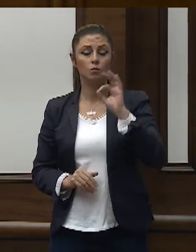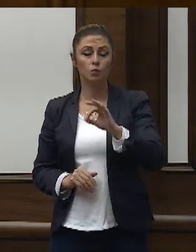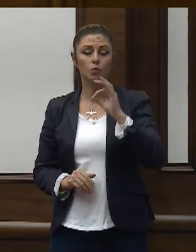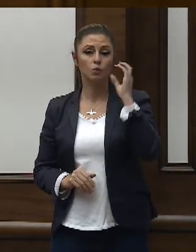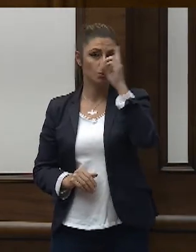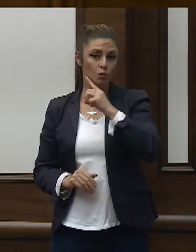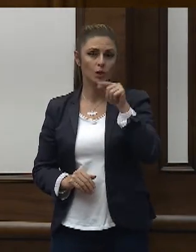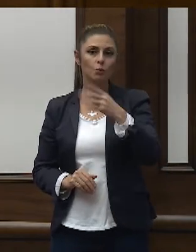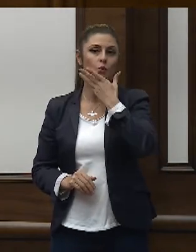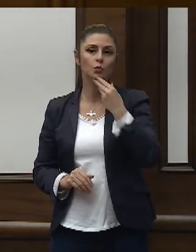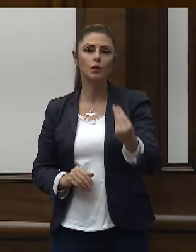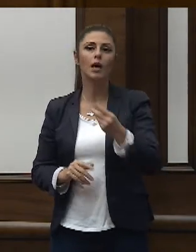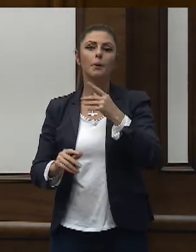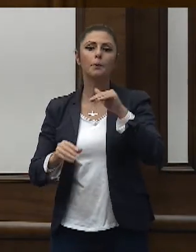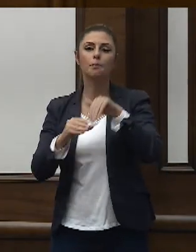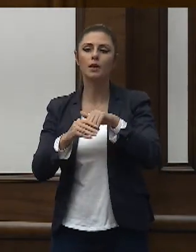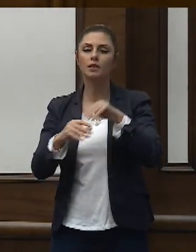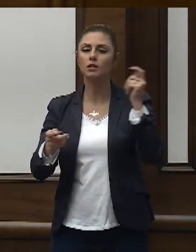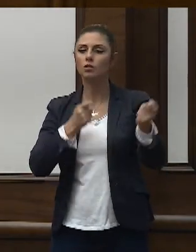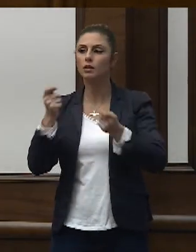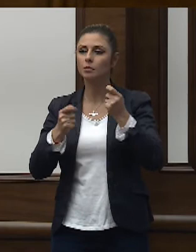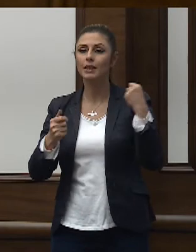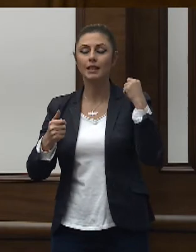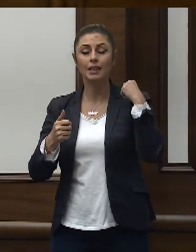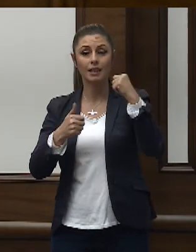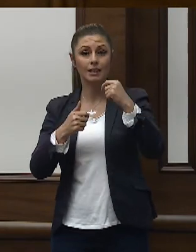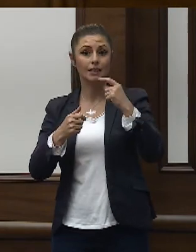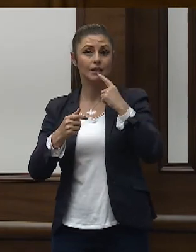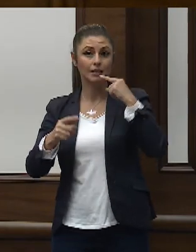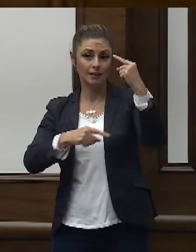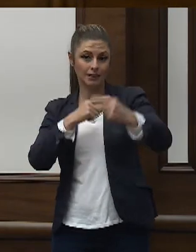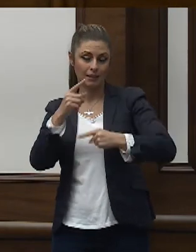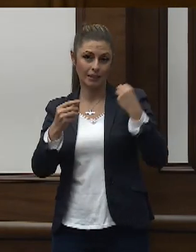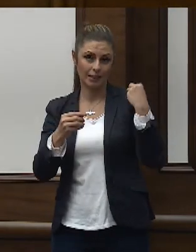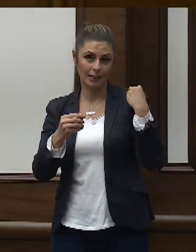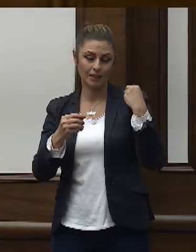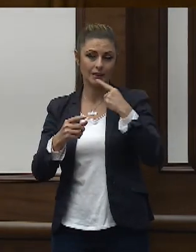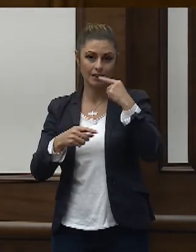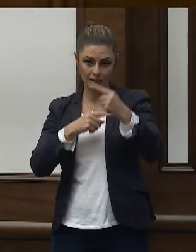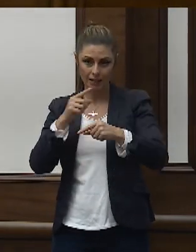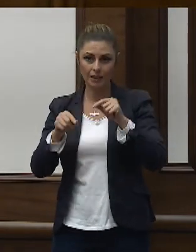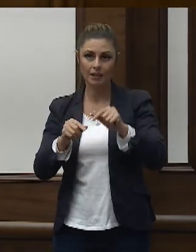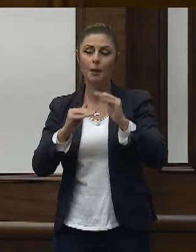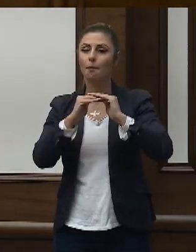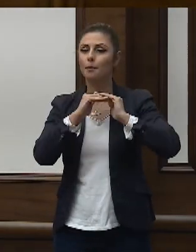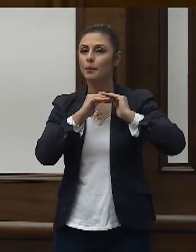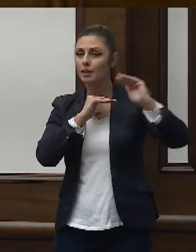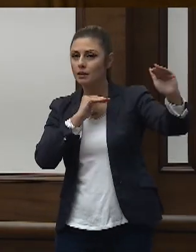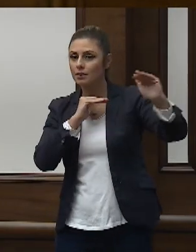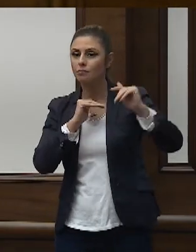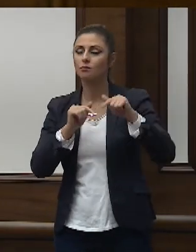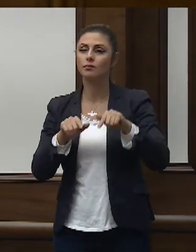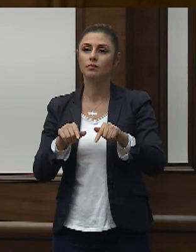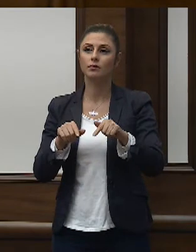güzel meclis çalışmasının yeni dönemde de milletimiz ve